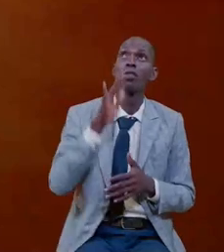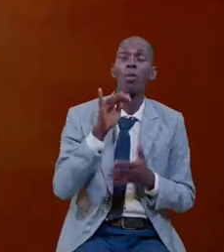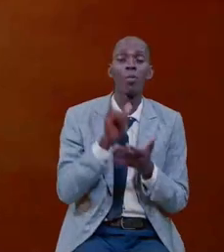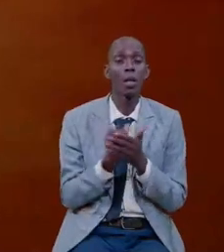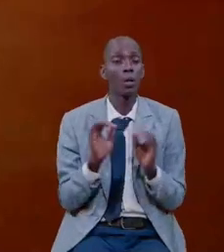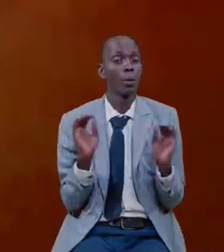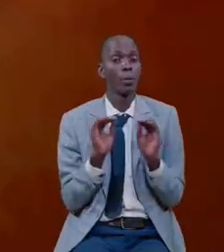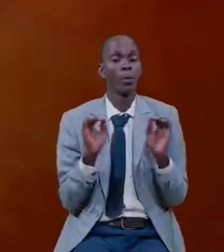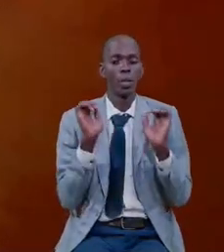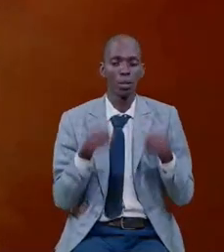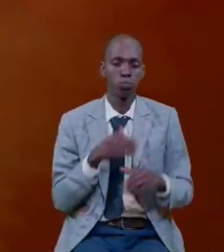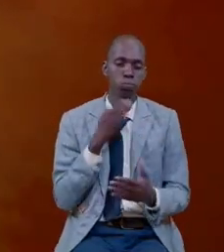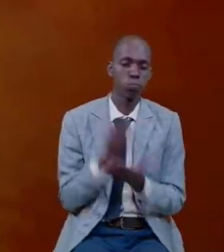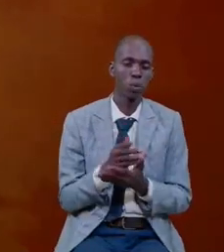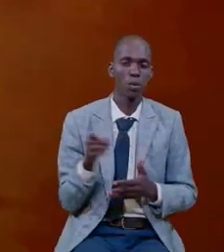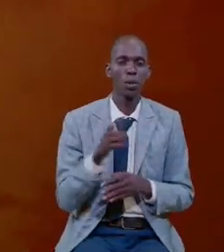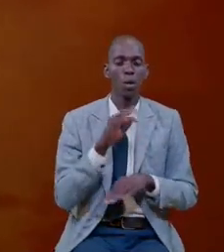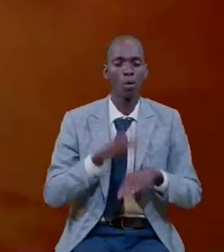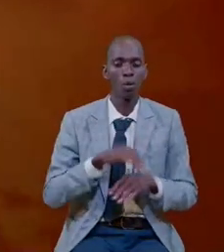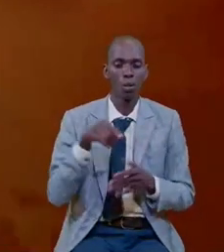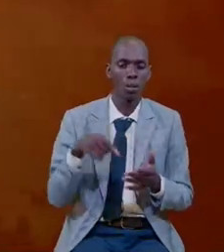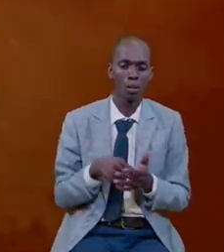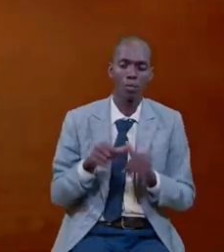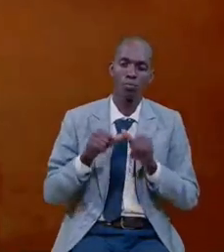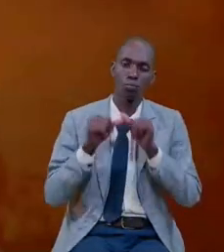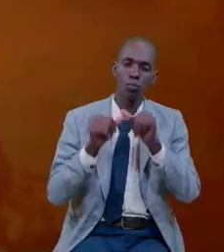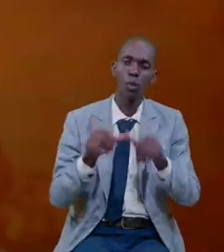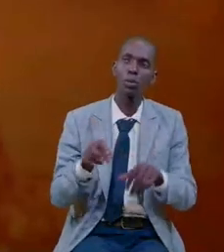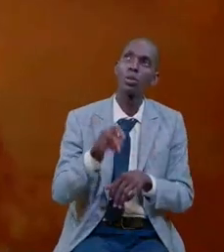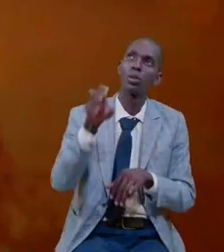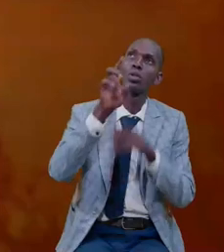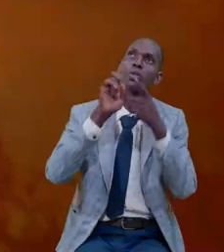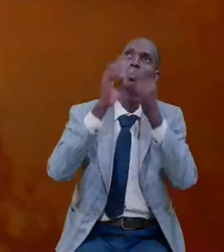ne les arrêtera sur ce voyage vers le ciel.